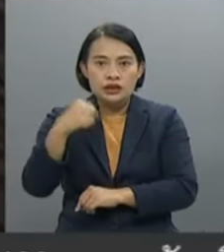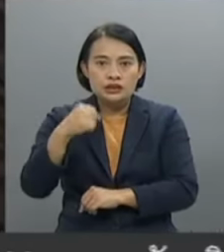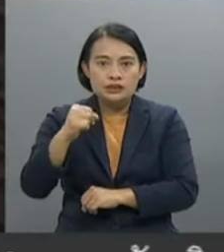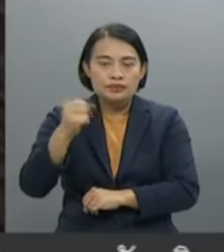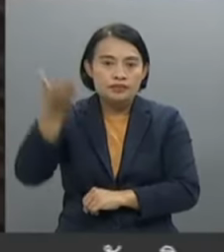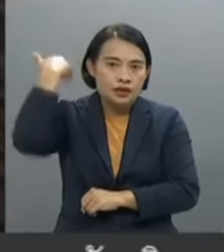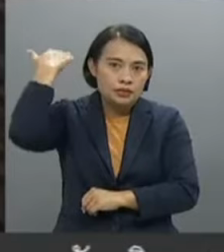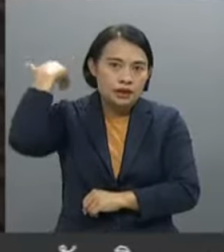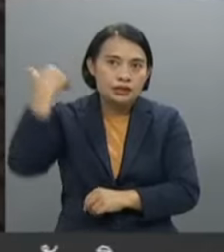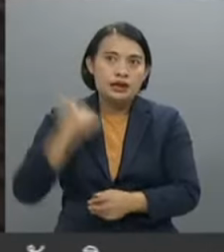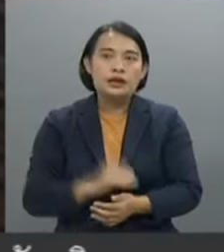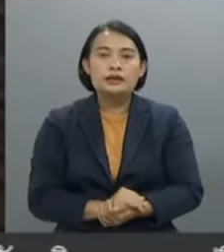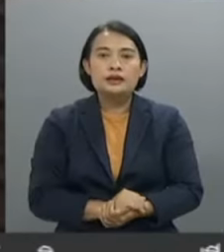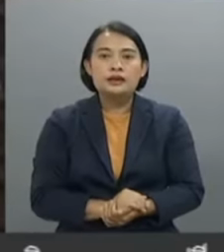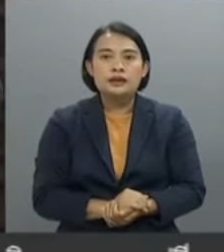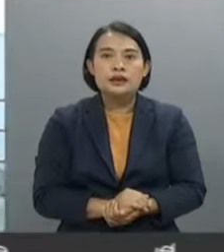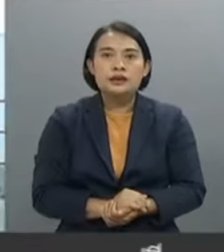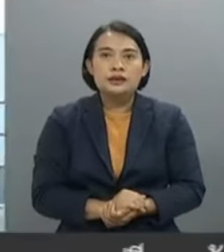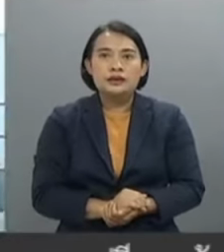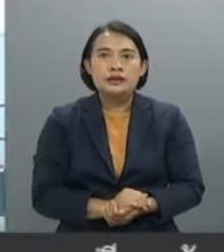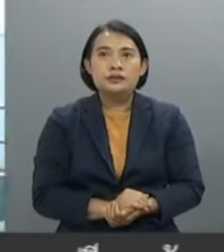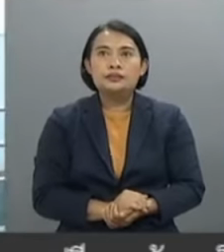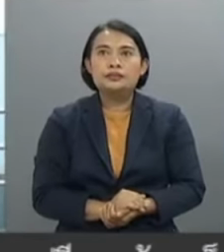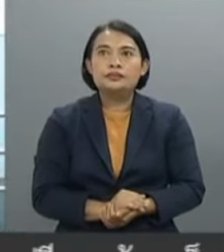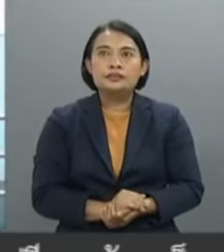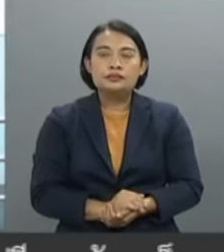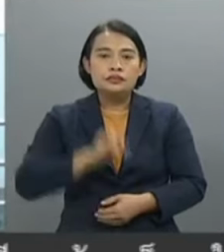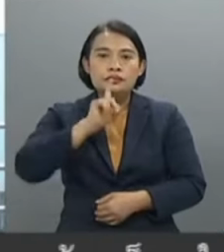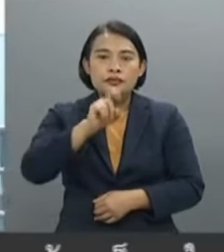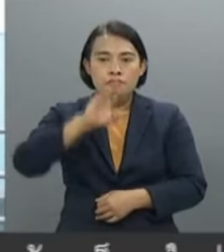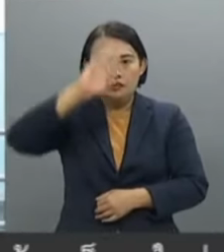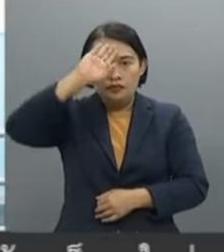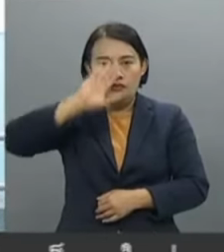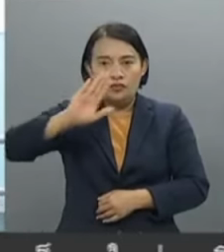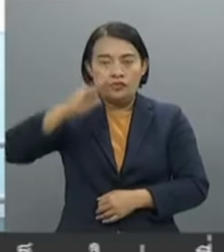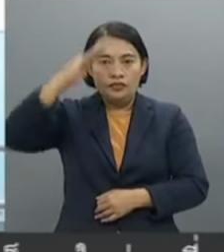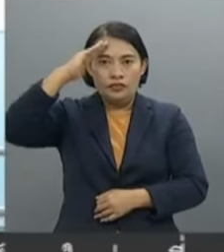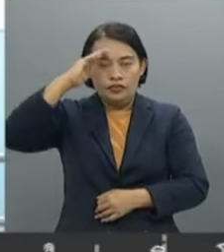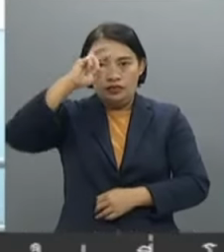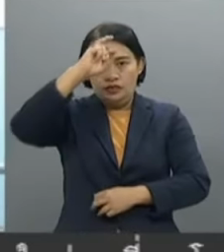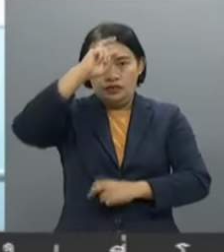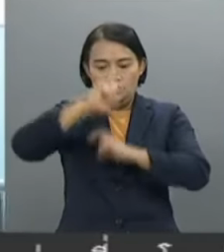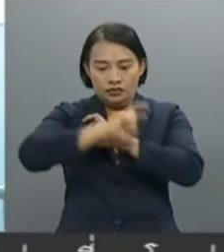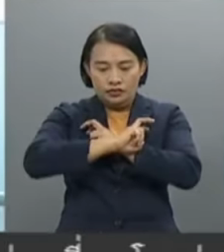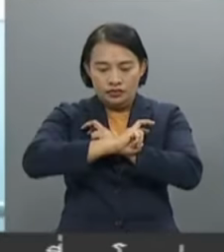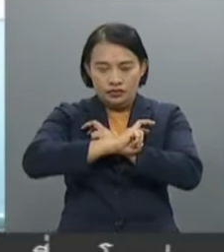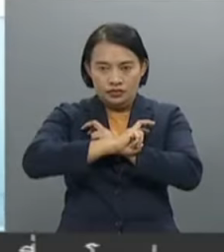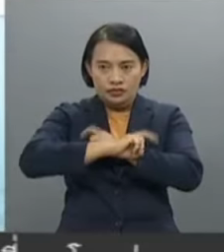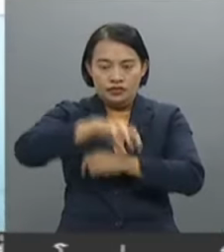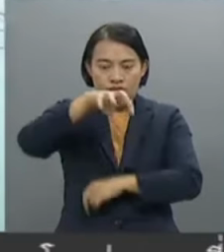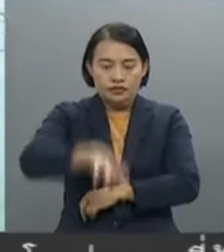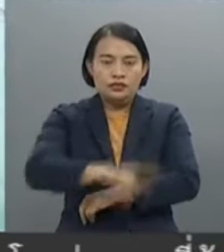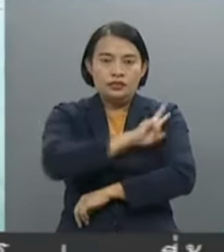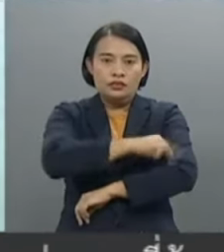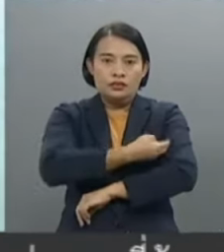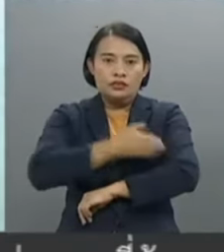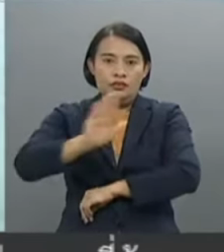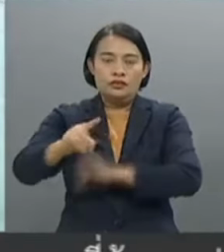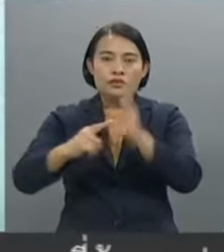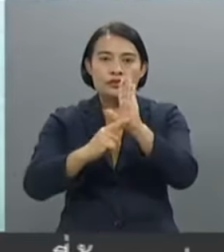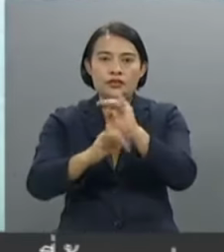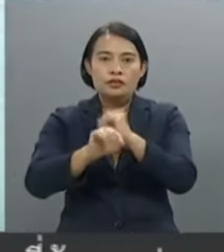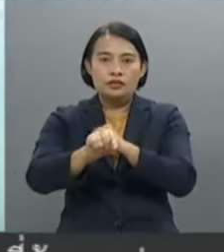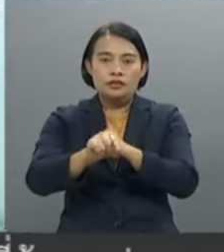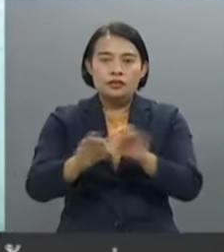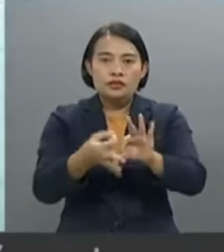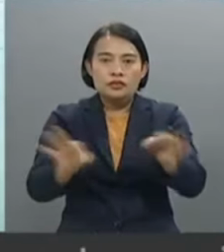ส่วนการขยายผลสอบสวนโรคจากกรณีกลุ่มทหารอียิปต์นั้นนะคะทางสาธารณสุขจังหวัดระยองประเมินว่าข้อมูลที่ได้ในช่วงที่ผ่านม